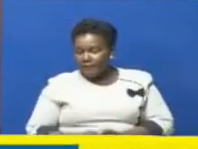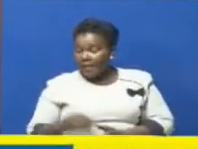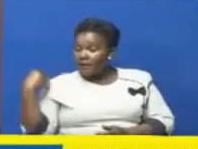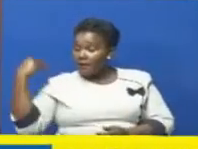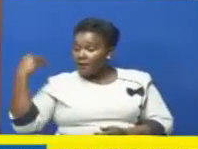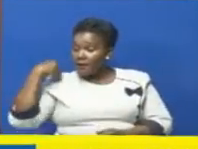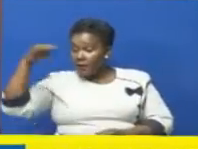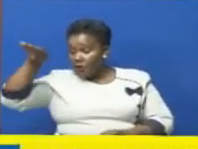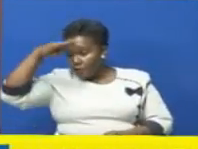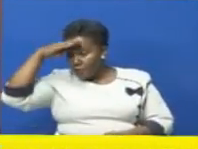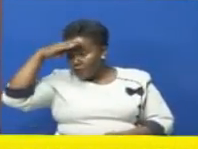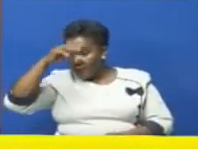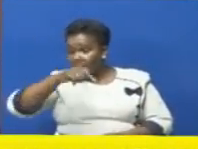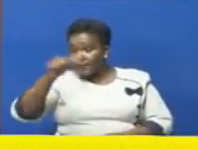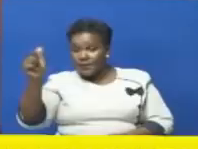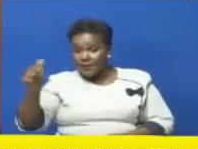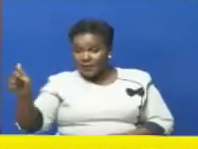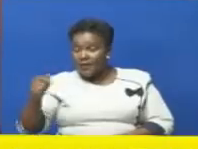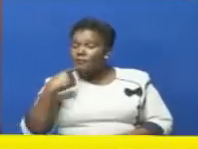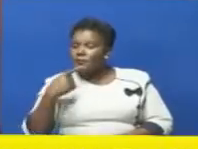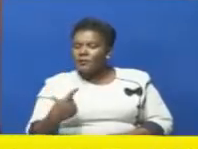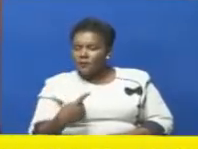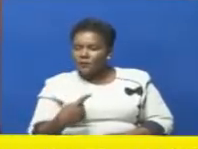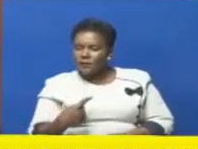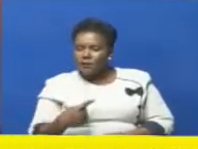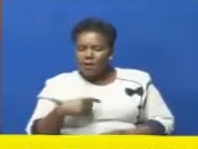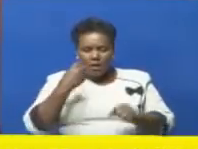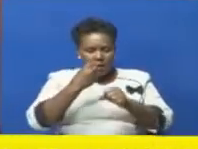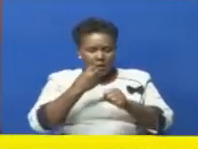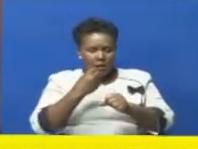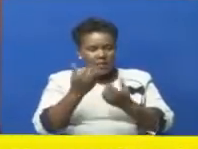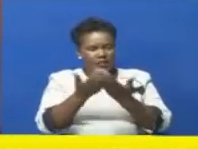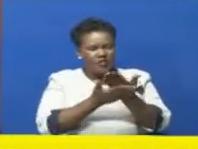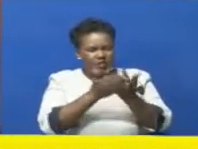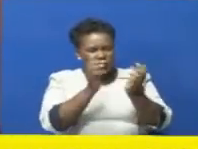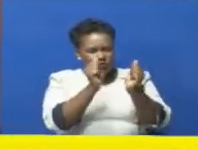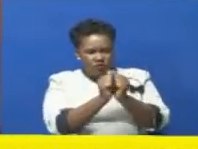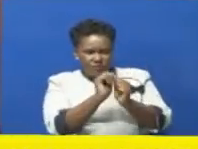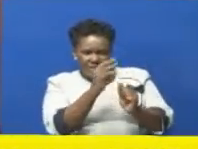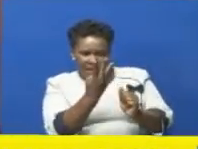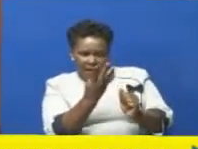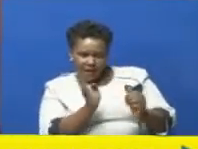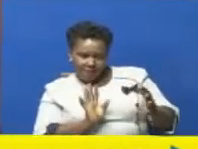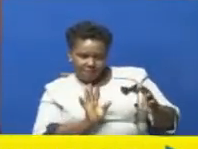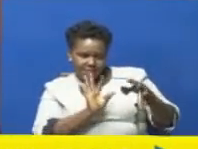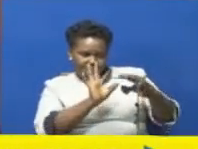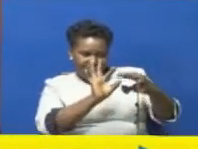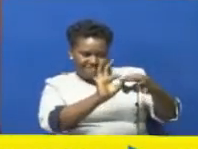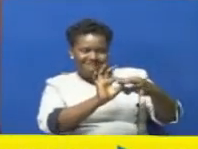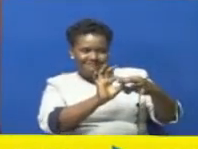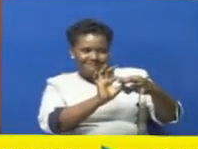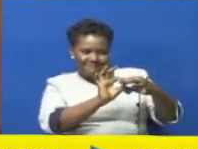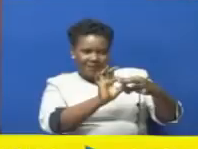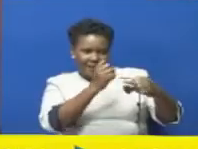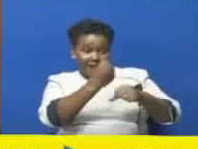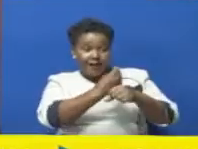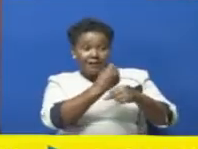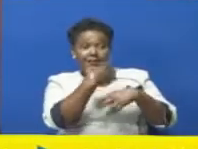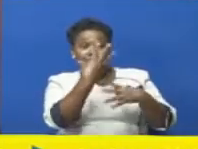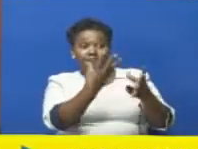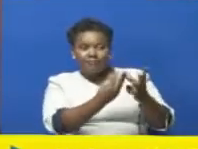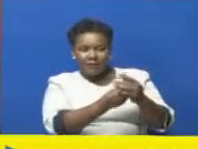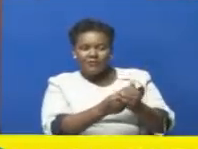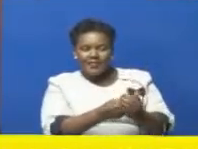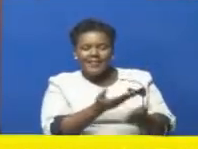Siro amesema operesheni za pamoja za nchi 14 wanachama wa shirikisho la wakuu wa polisi mashariki mwa Afrika EAPCO